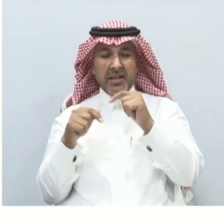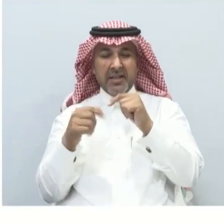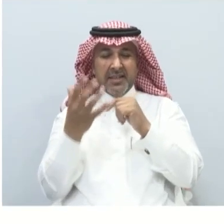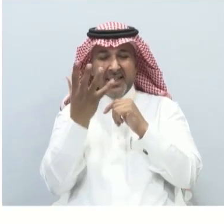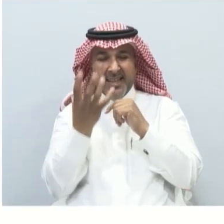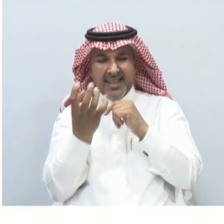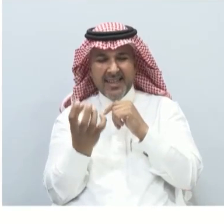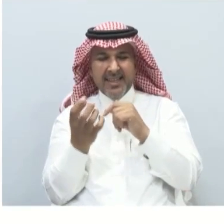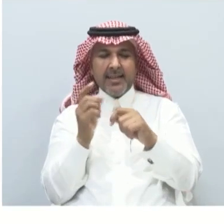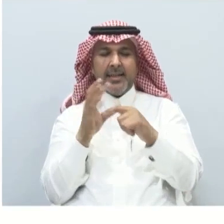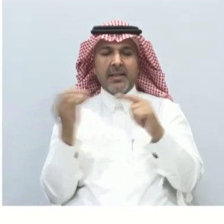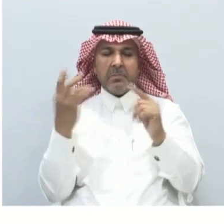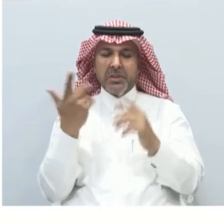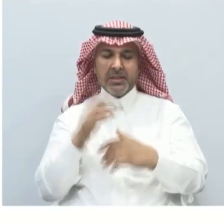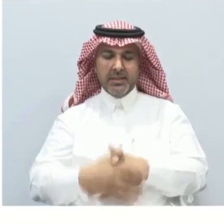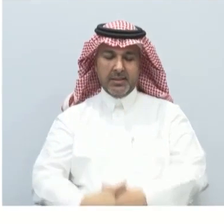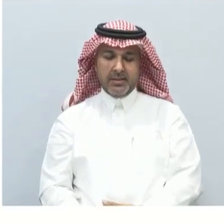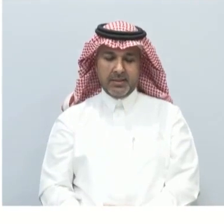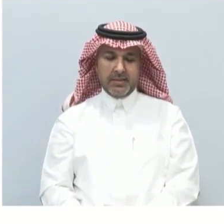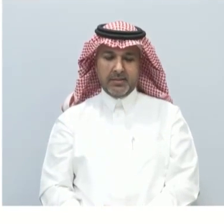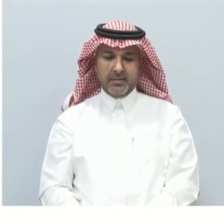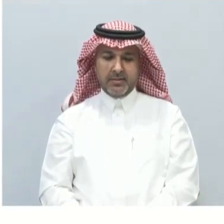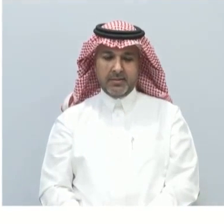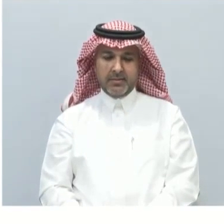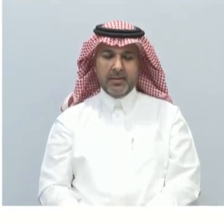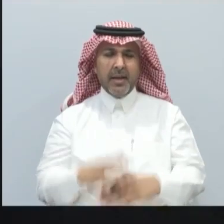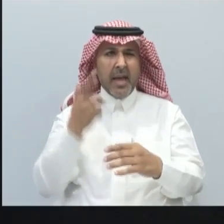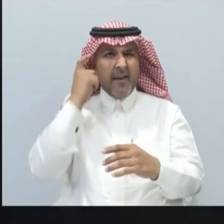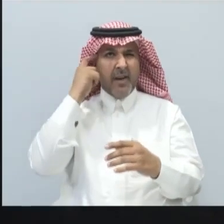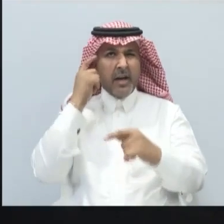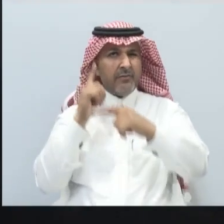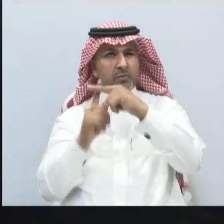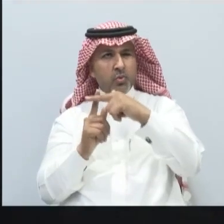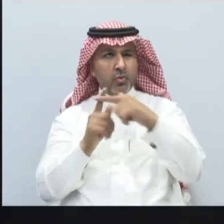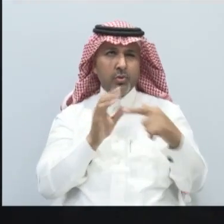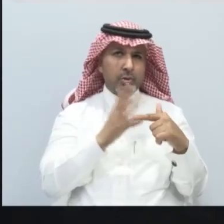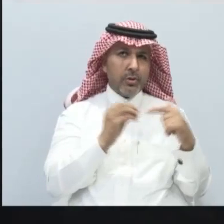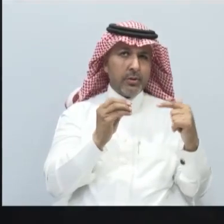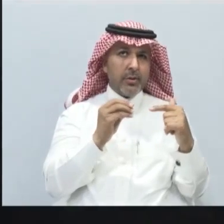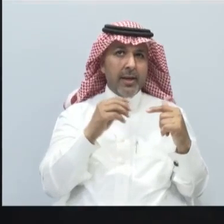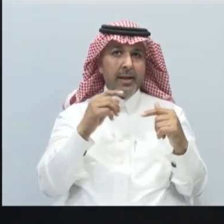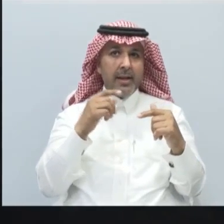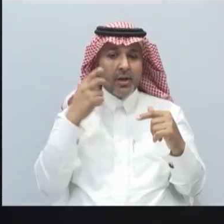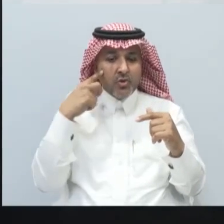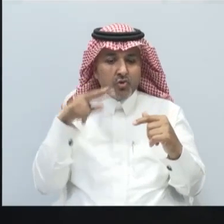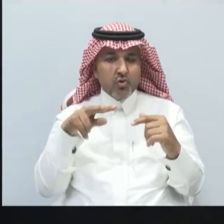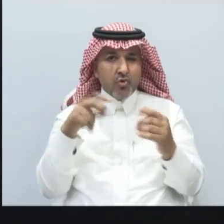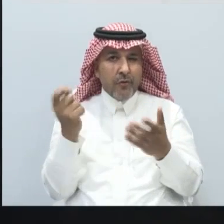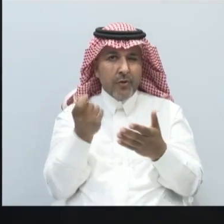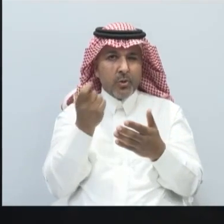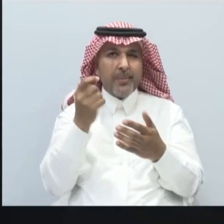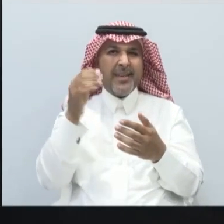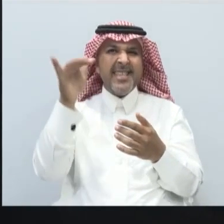طرح كيف اعرف ان المطلوب هو نمو الاضمحلال اذا قال لك والله يزيد عدد السكان او